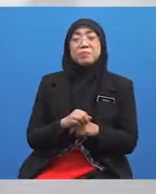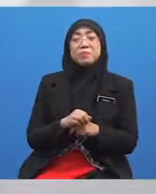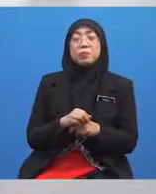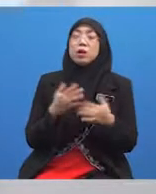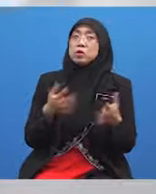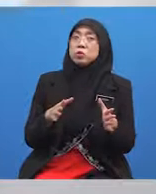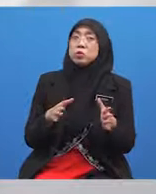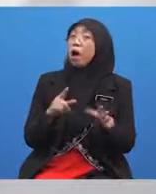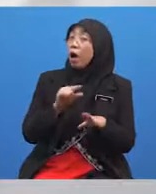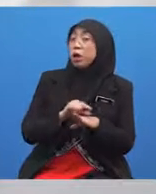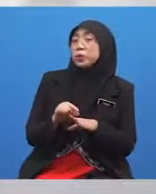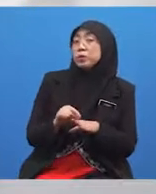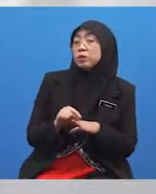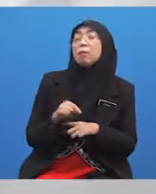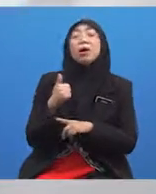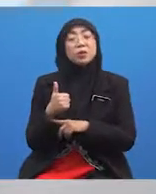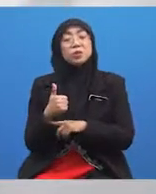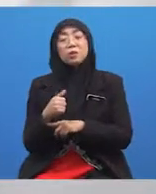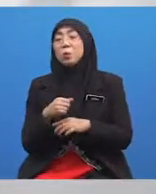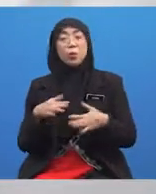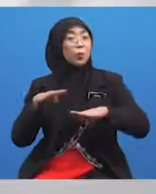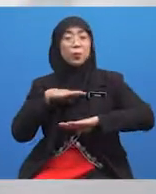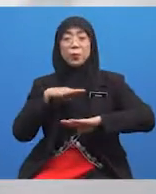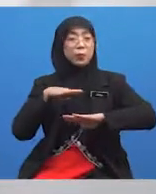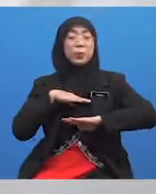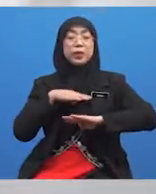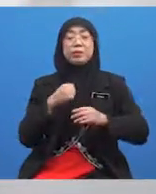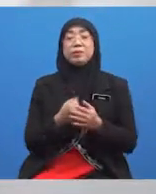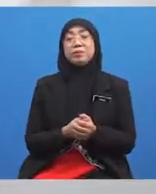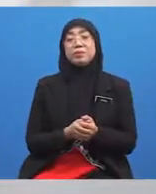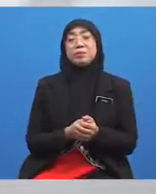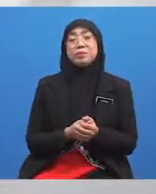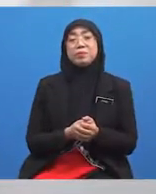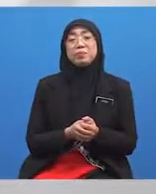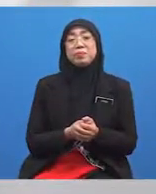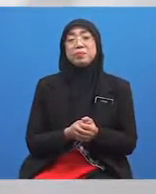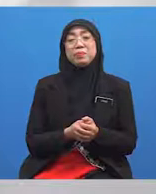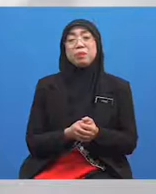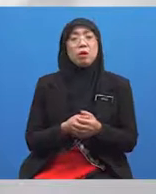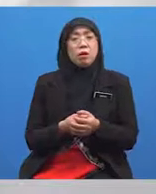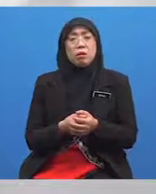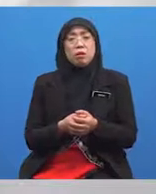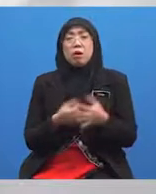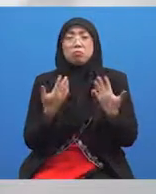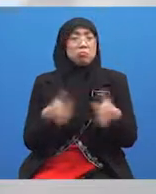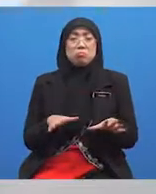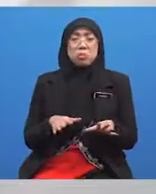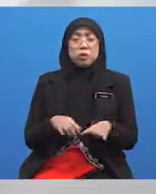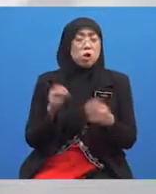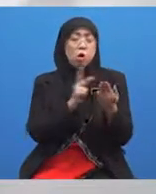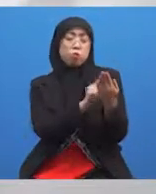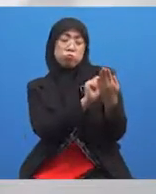bila kepuasan penggunaan produk melepati jangkaan. Respon negatif pula, bila kepuasan penggunaan produk tidak melepati